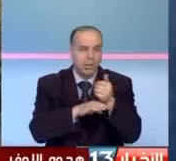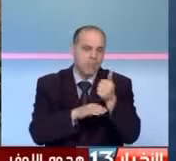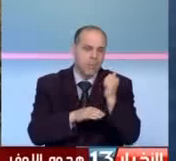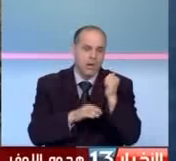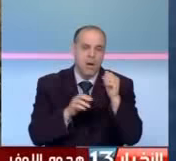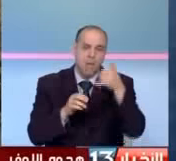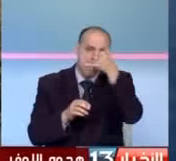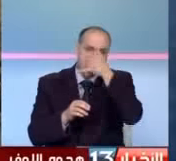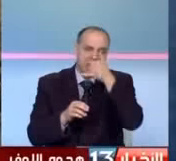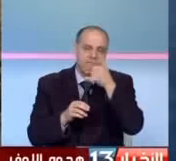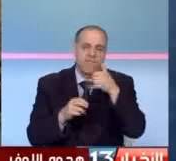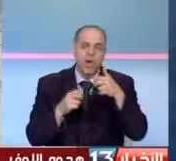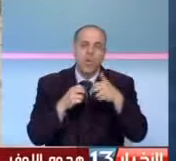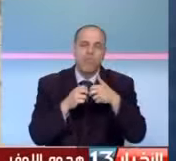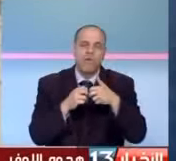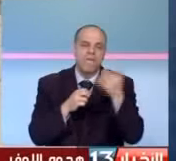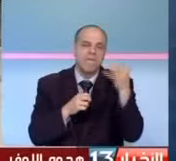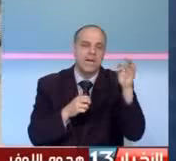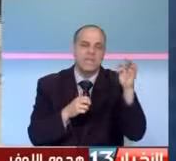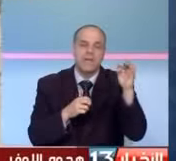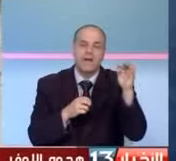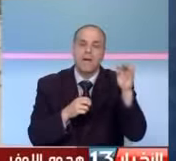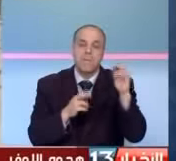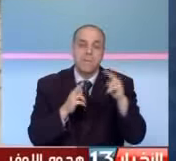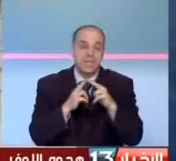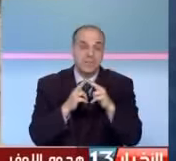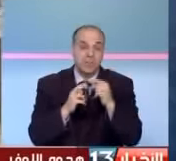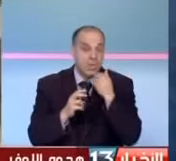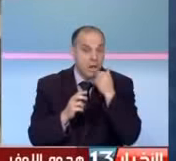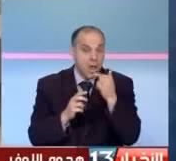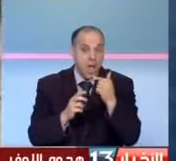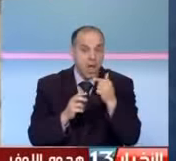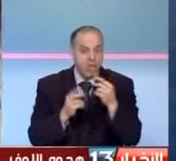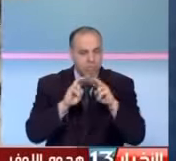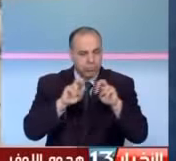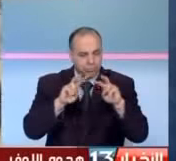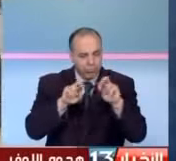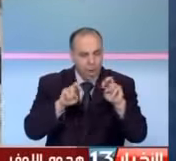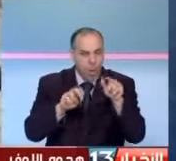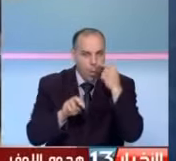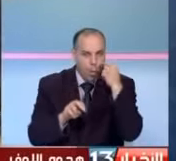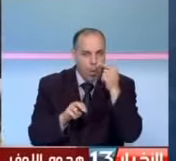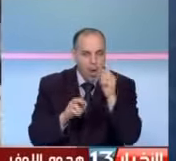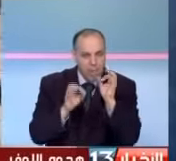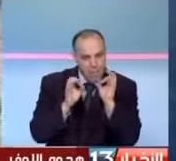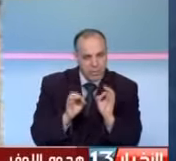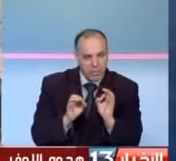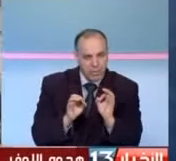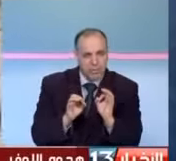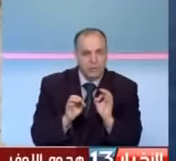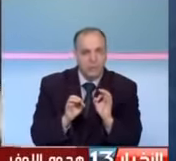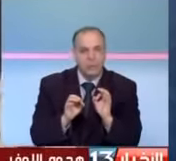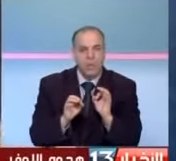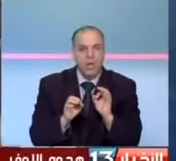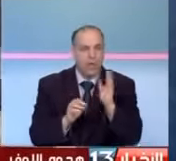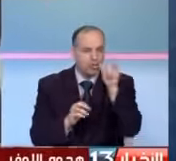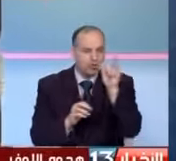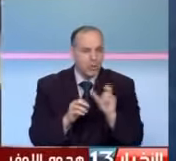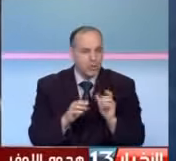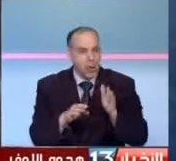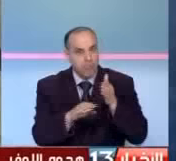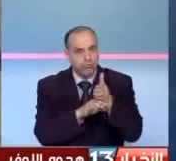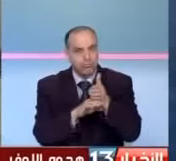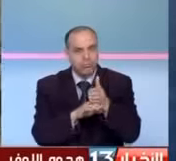أمس متحف اللوفر بالعاصمة الفرنسية باريس، تتكشف المزيد من الحقائق والحيثيات بخصوص منفذ هذا